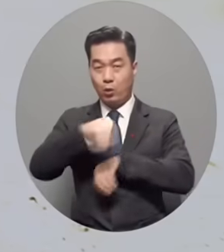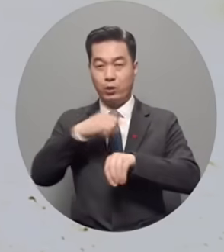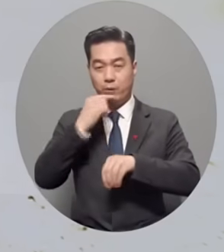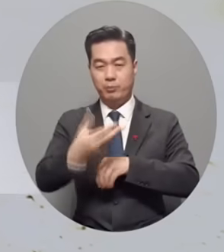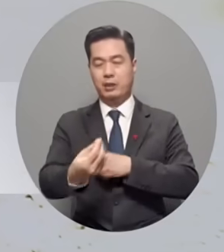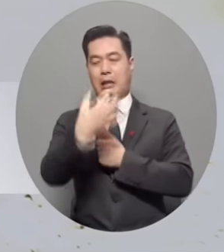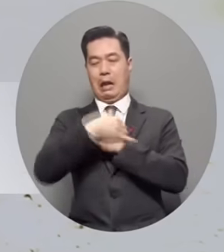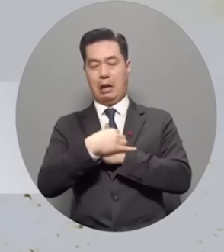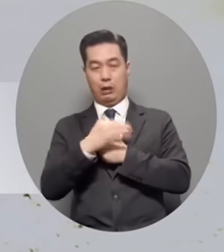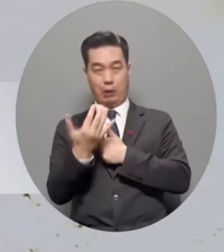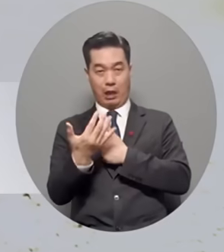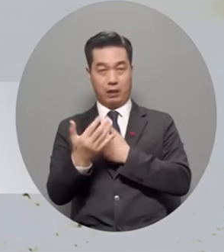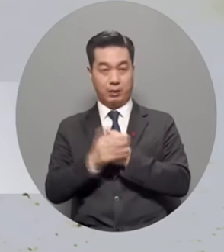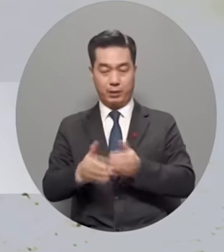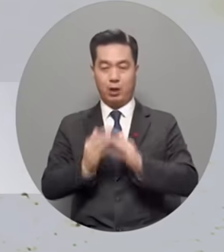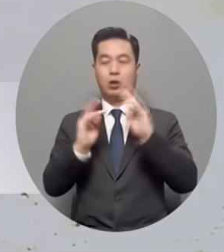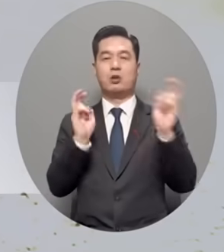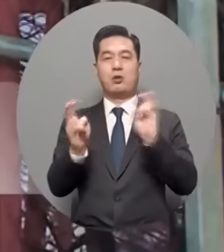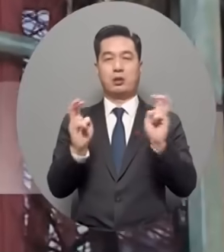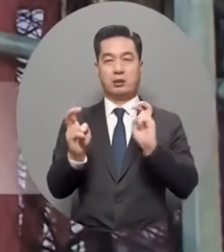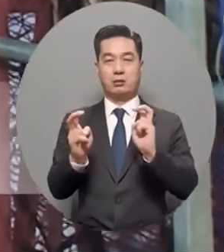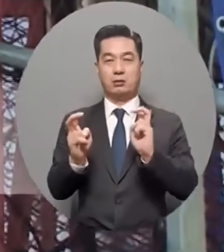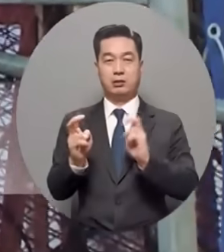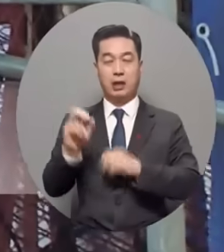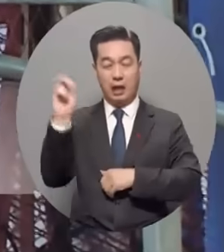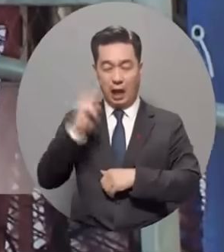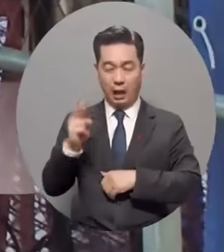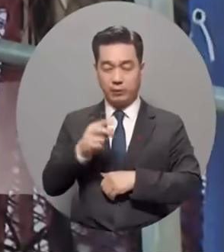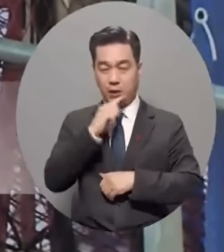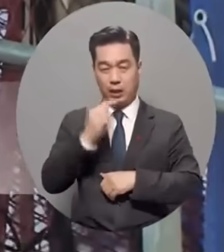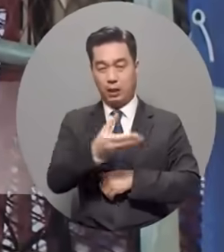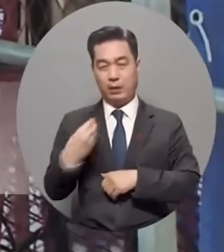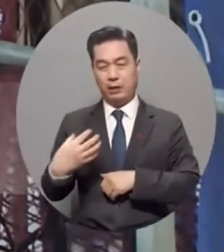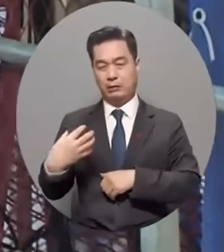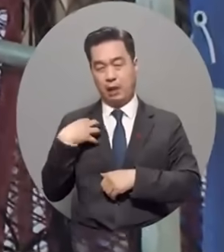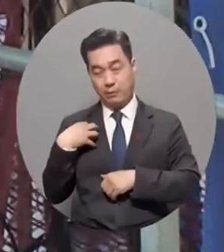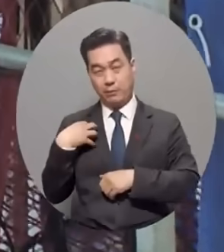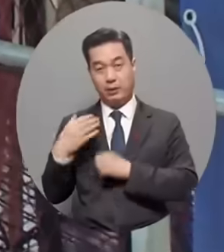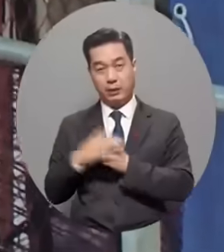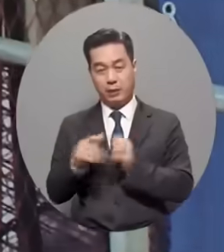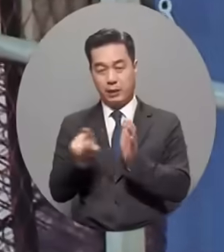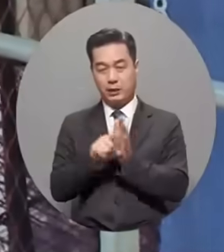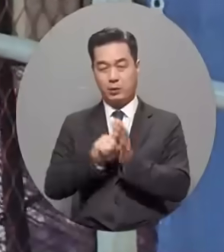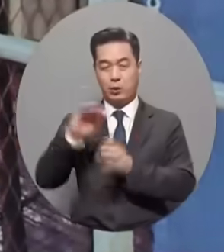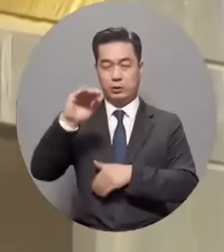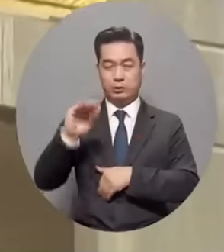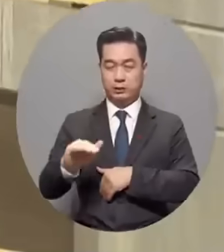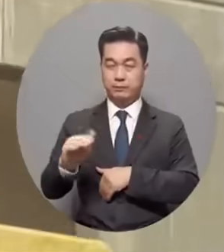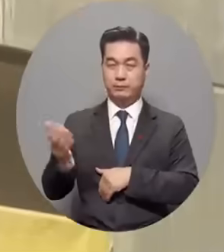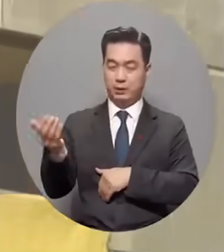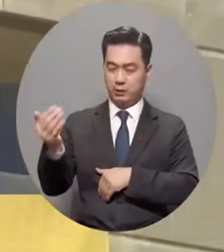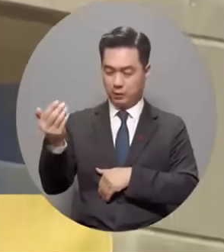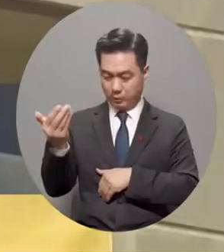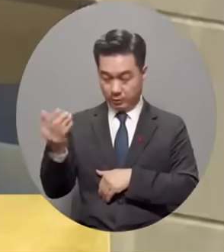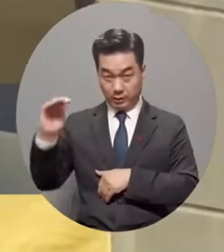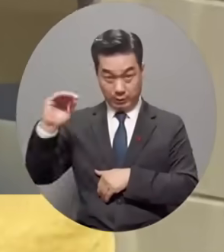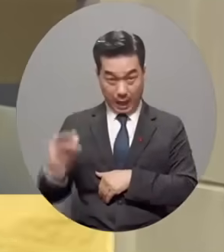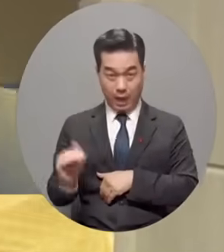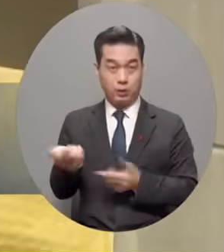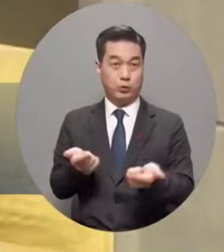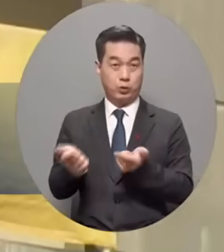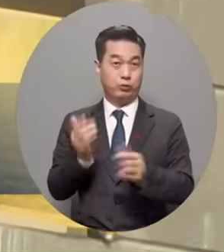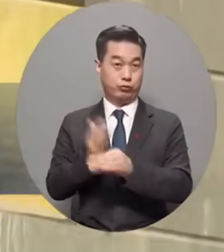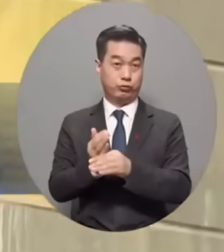신용평가사들은 최근 건설사들이 과중한 우발 채무를 안고 있다며 신용등급 하향 조정에 나섰습니다. 지금 우발 채무로